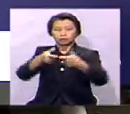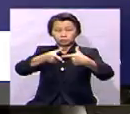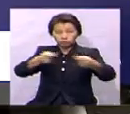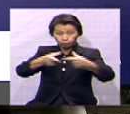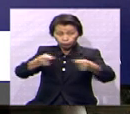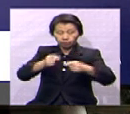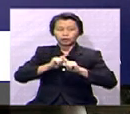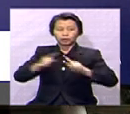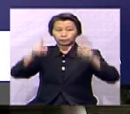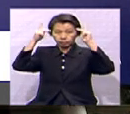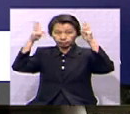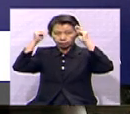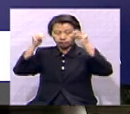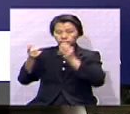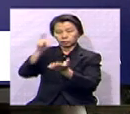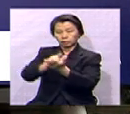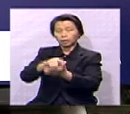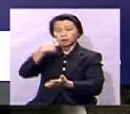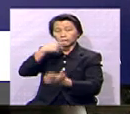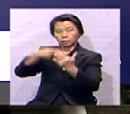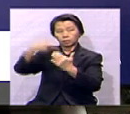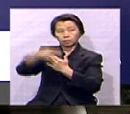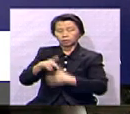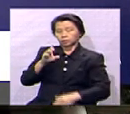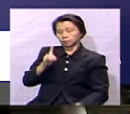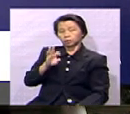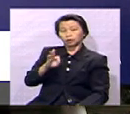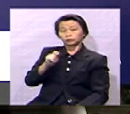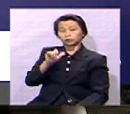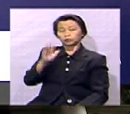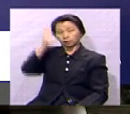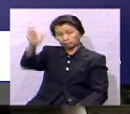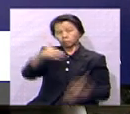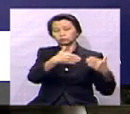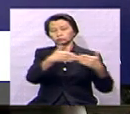Bagaimanapun, Perdana Menteri dilaporkan berkata projek DFTZ akan diteruskan.